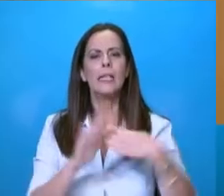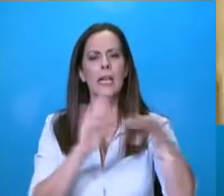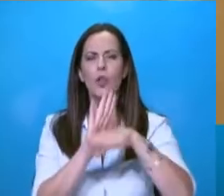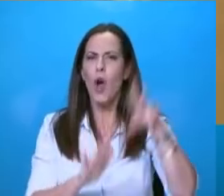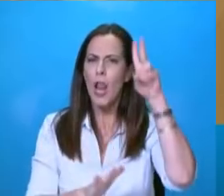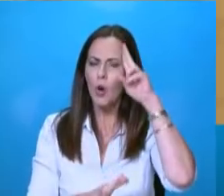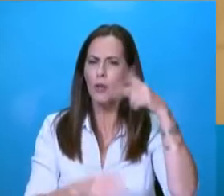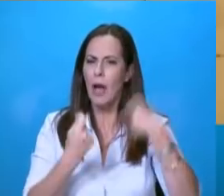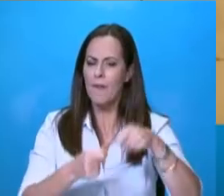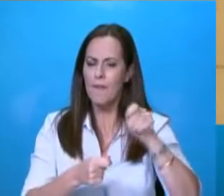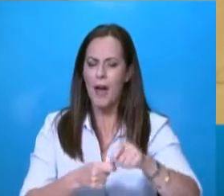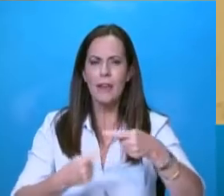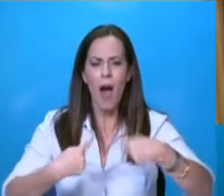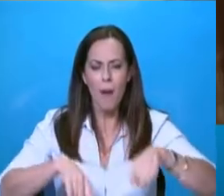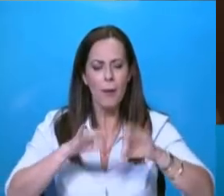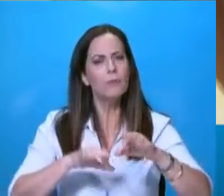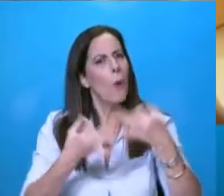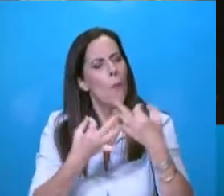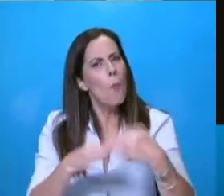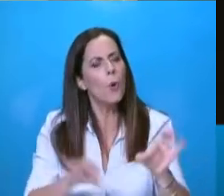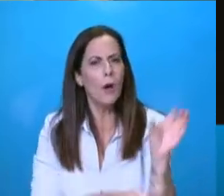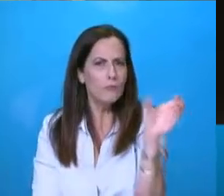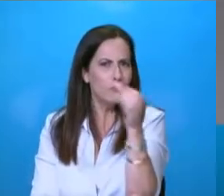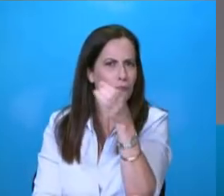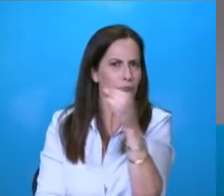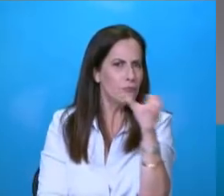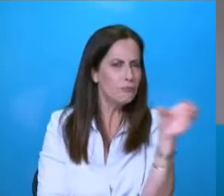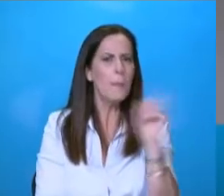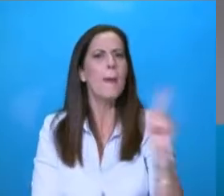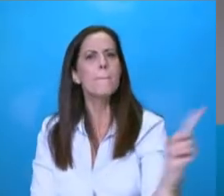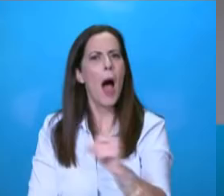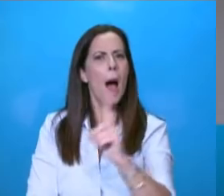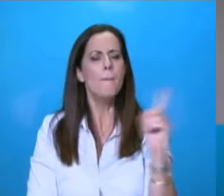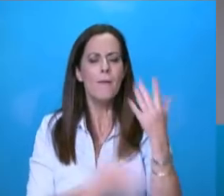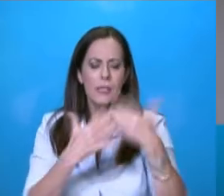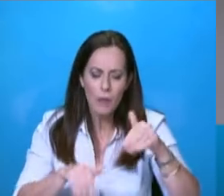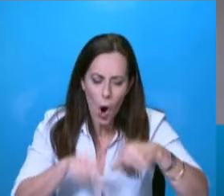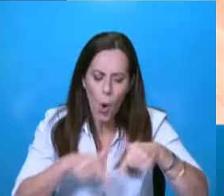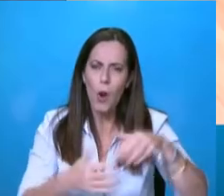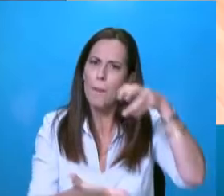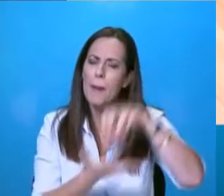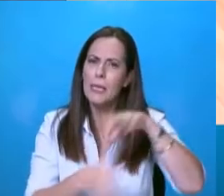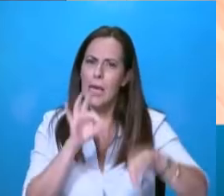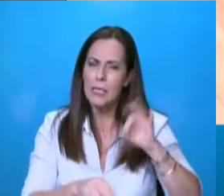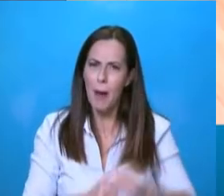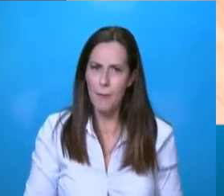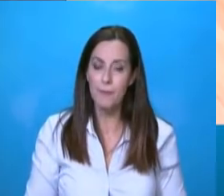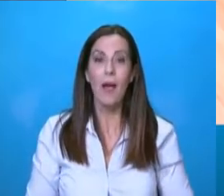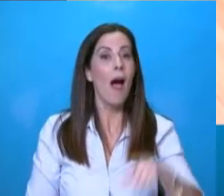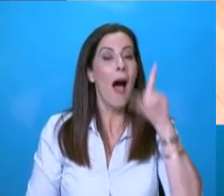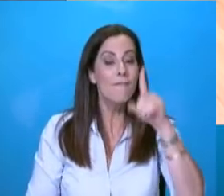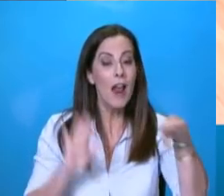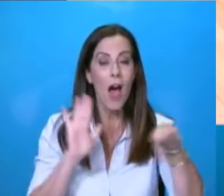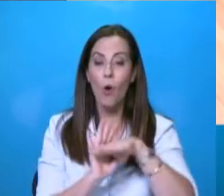הליכוד, חברי ועדת הקלפי יהיו רשאים לתעד את הליך ההזדהות וספירת הקולות במוקדי ההצבעה. אלא שהחוק